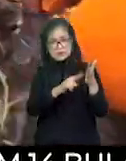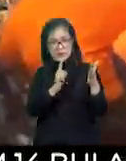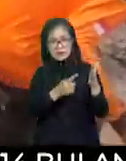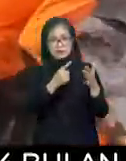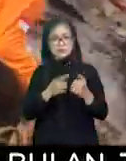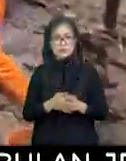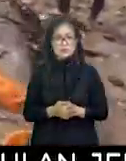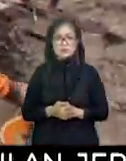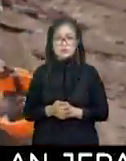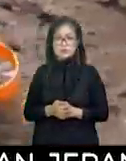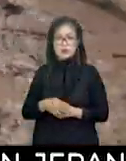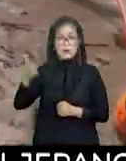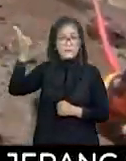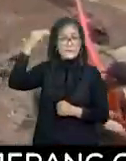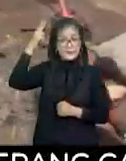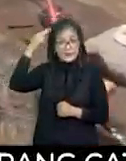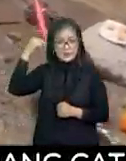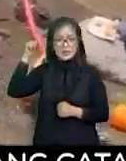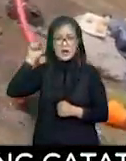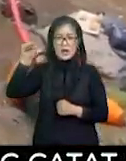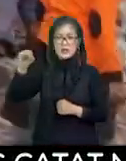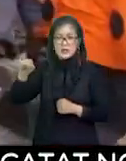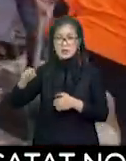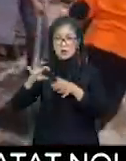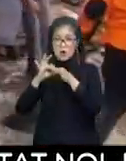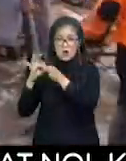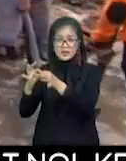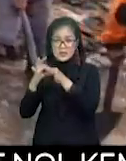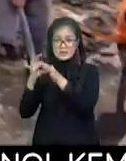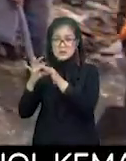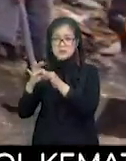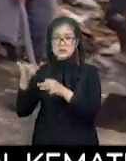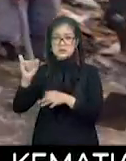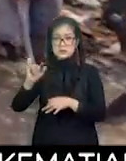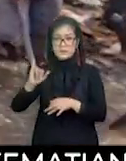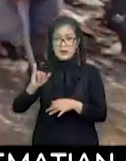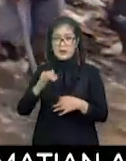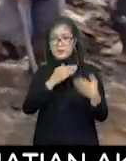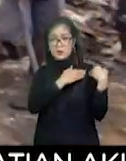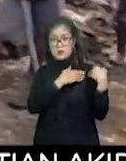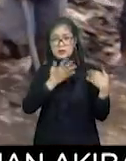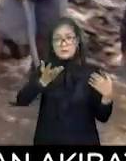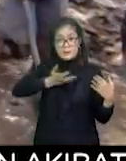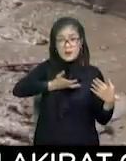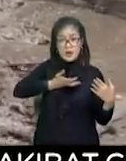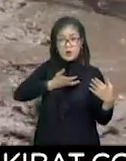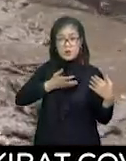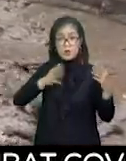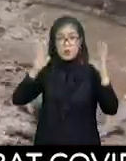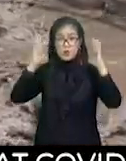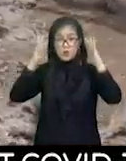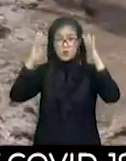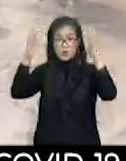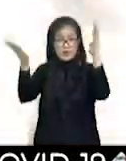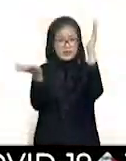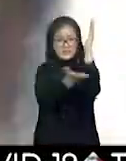Pemerintah Kota Batu bersama sejumlah instansi terkait akan membahas pencegahan penebangan hutan guna mencegah terjadinya bencana terutama banjir